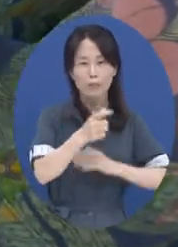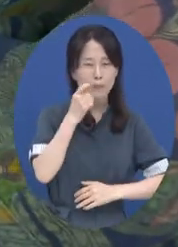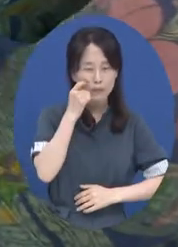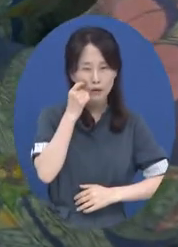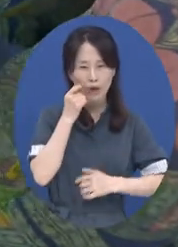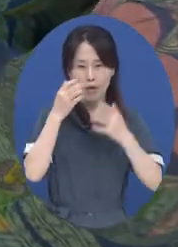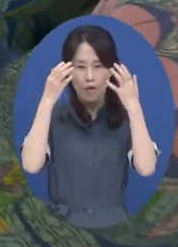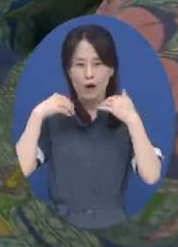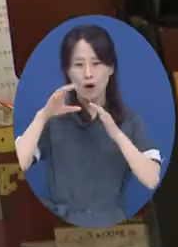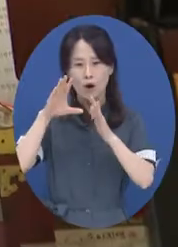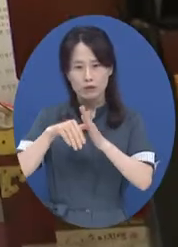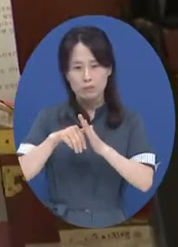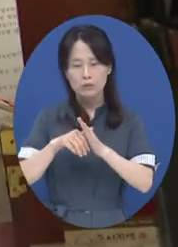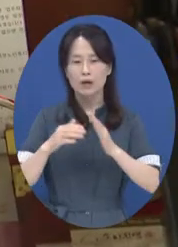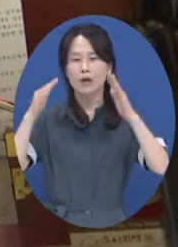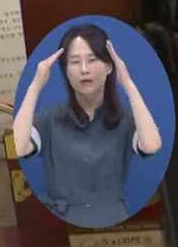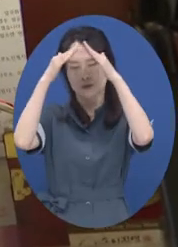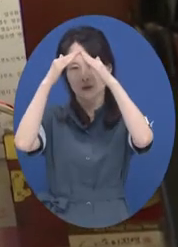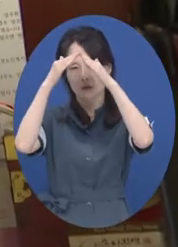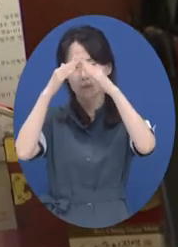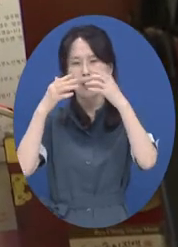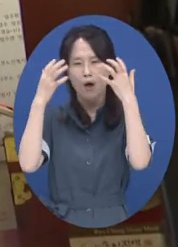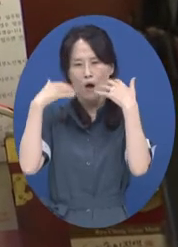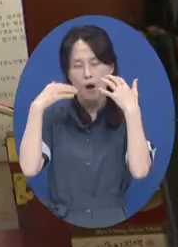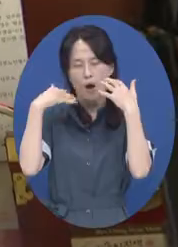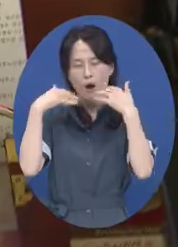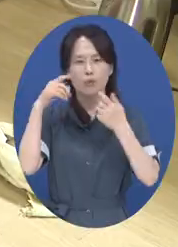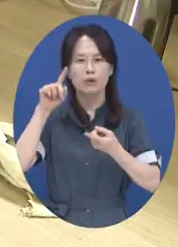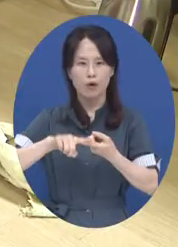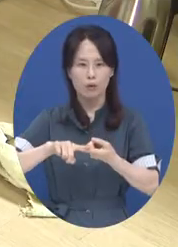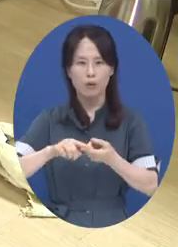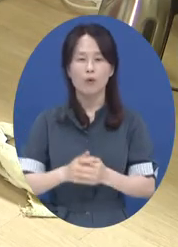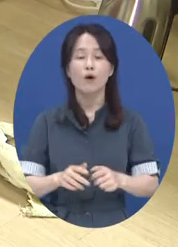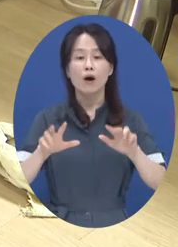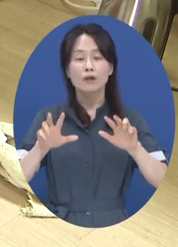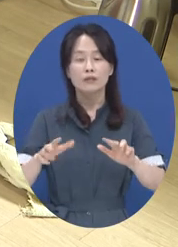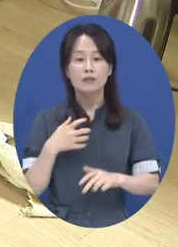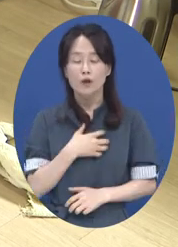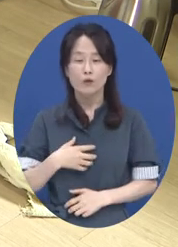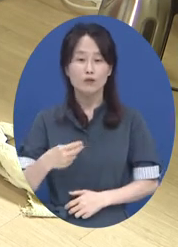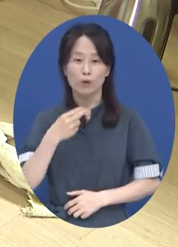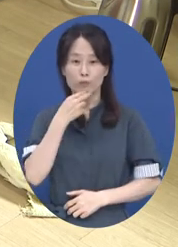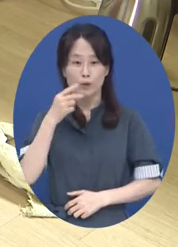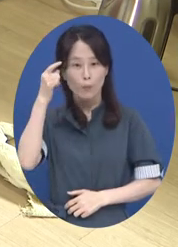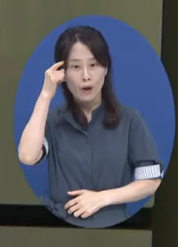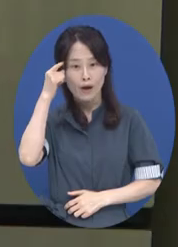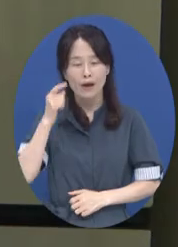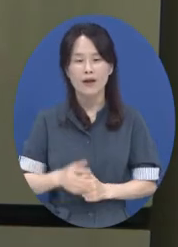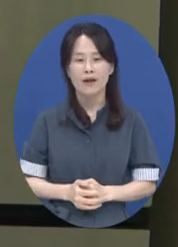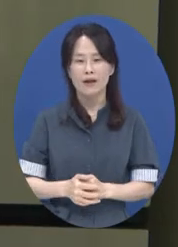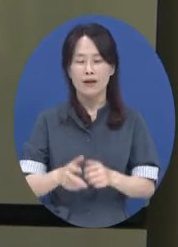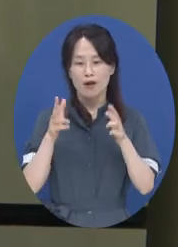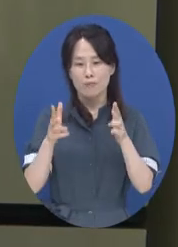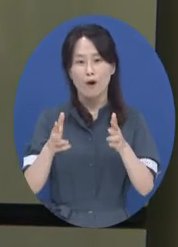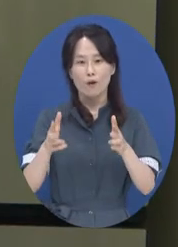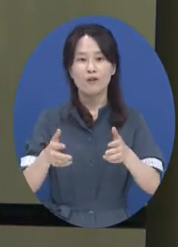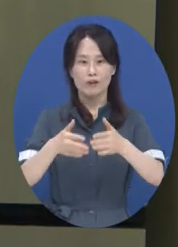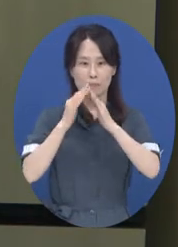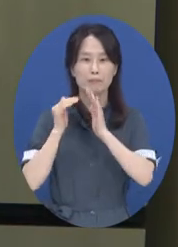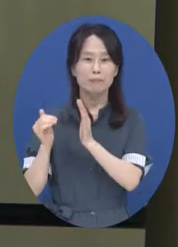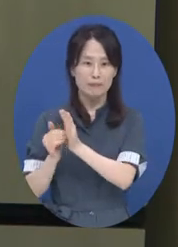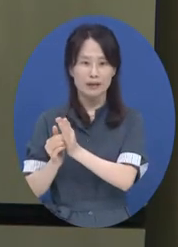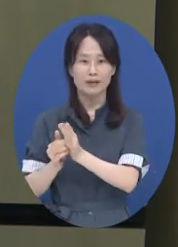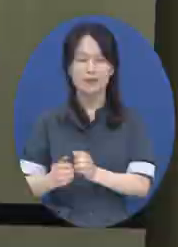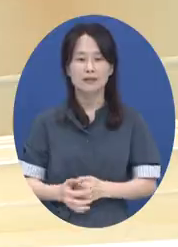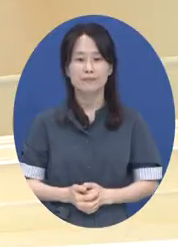못하고 여름철만 되면 꼼짝없이 집안에서 무더위와 시 룬한테 이젠 걱정 을 높이 됐습니까 집에 벽걸이형 에어컨이